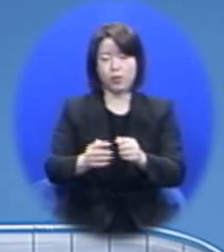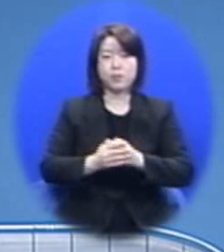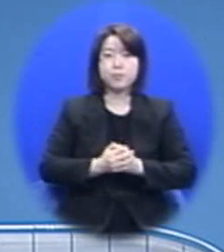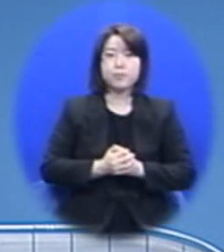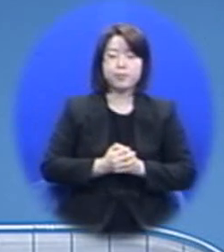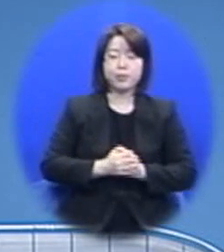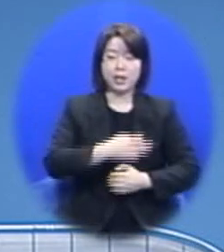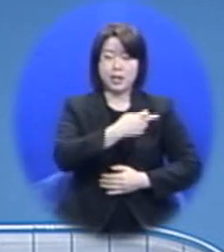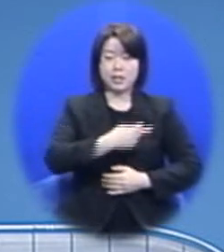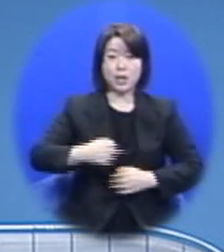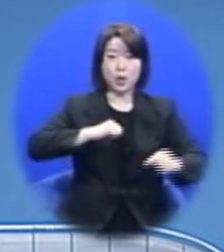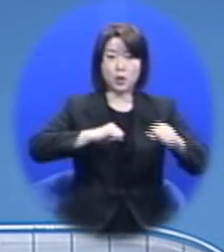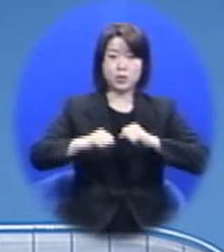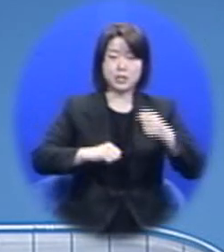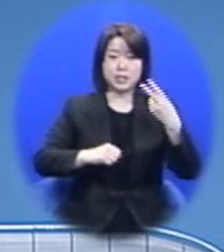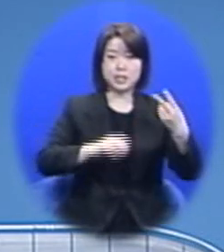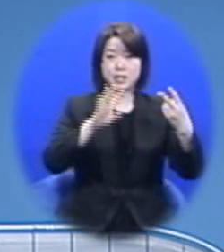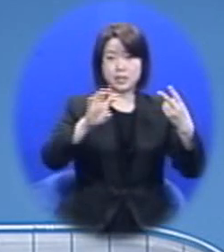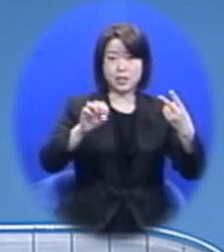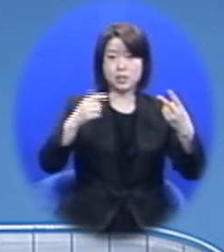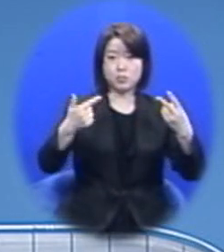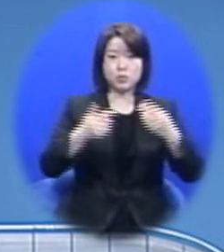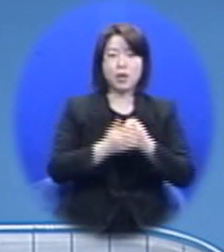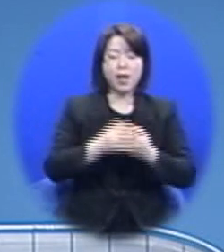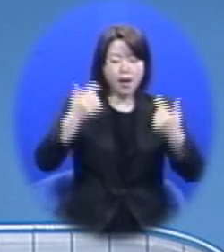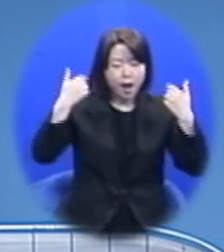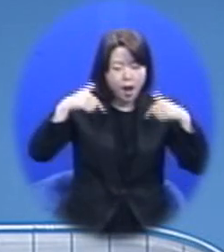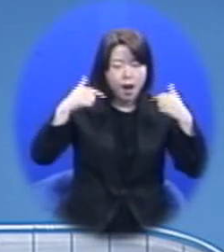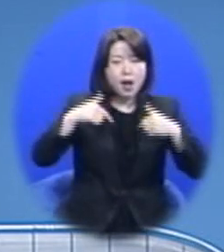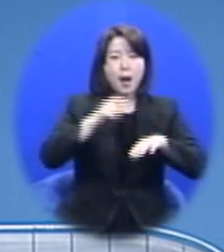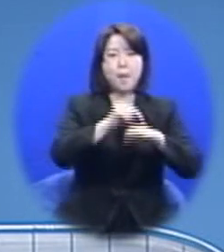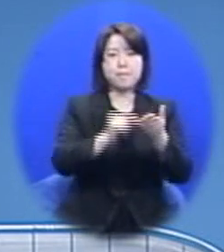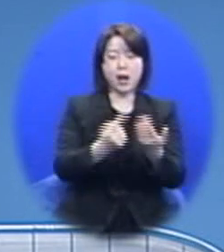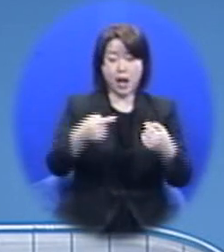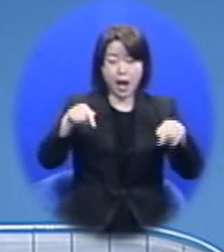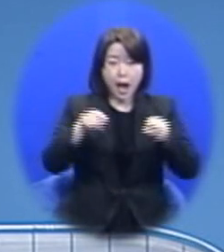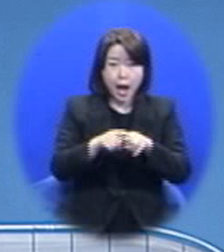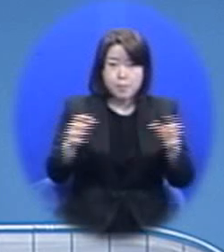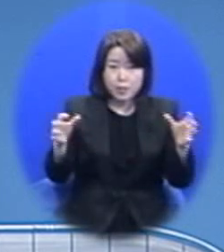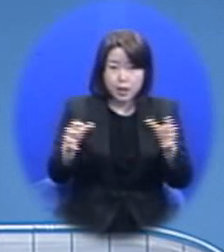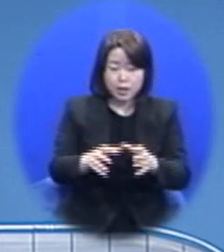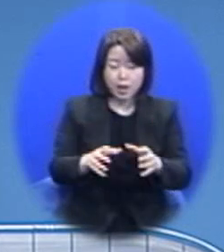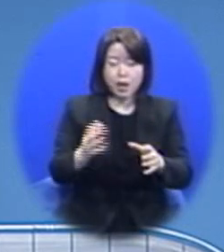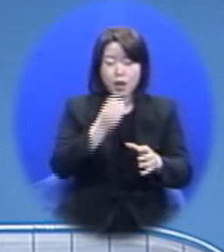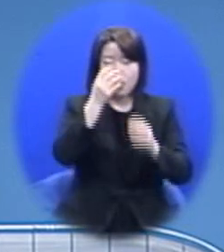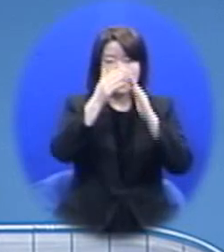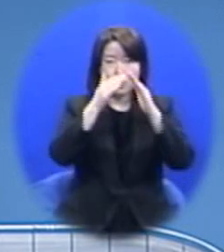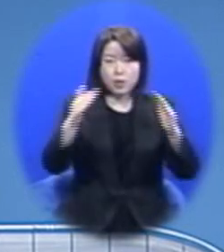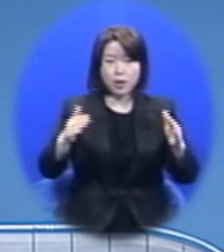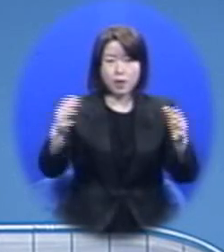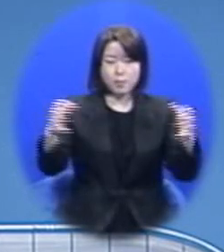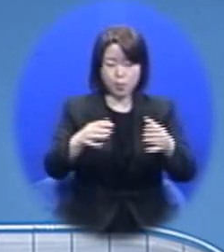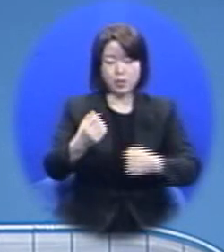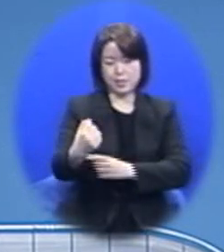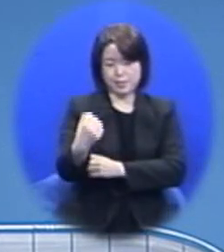사도행전 2장 46절에 날마다 마음을 같이하여 성전에 모이기를 힘쓰고,